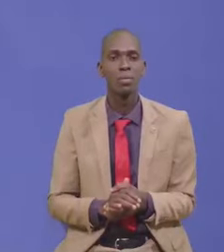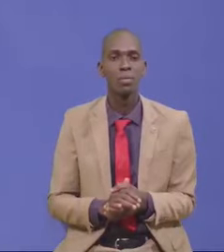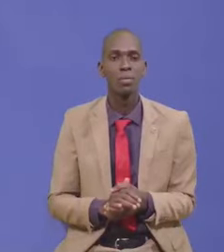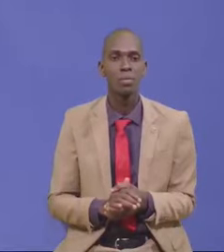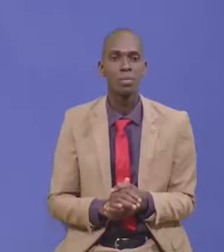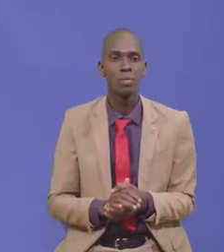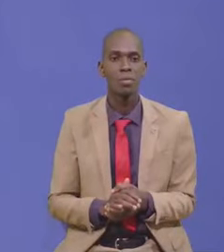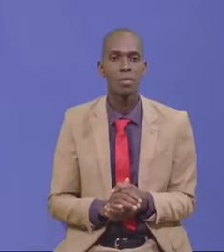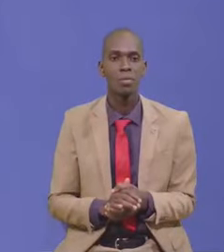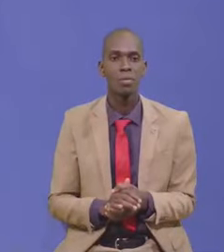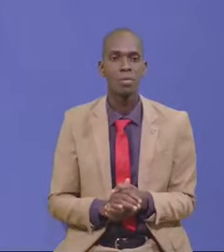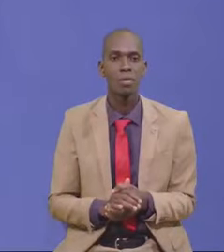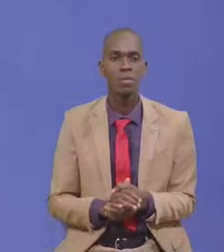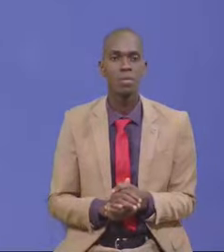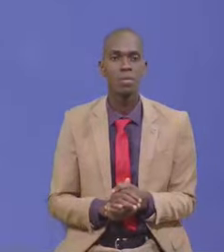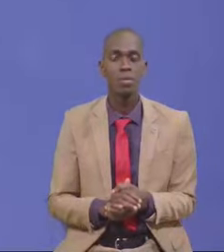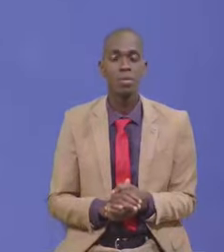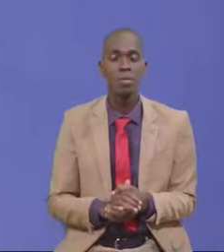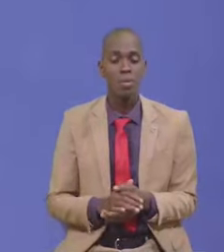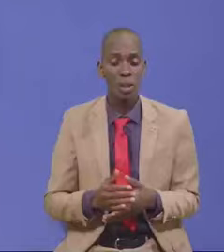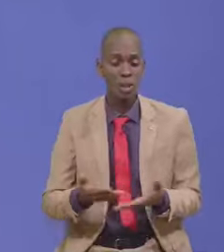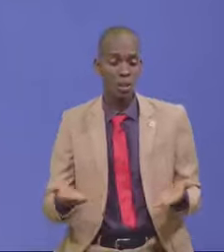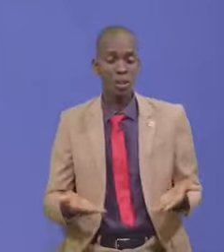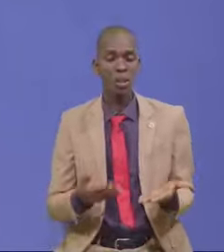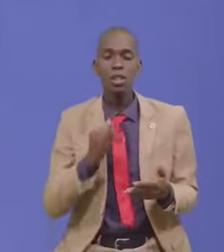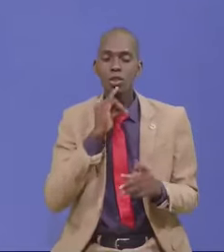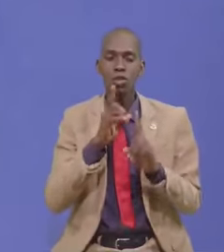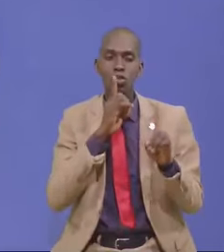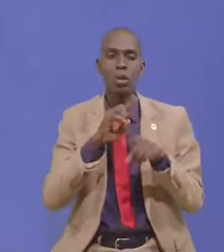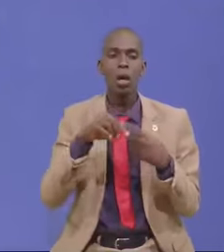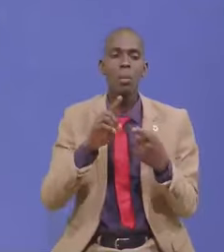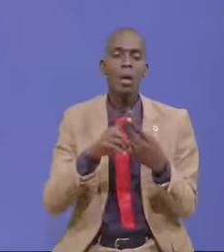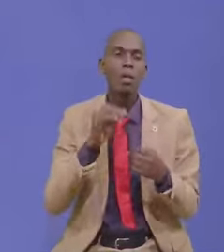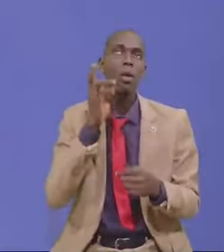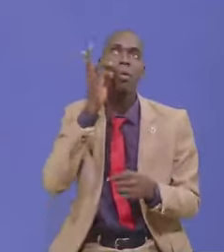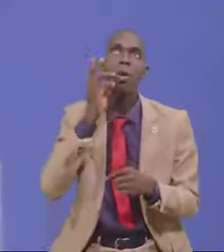d'argent. Il parle du vin du ciel.